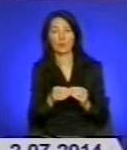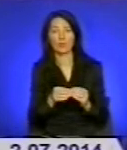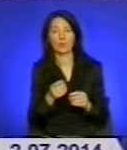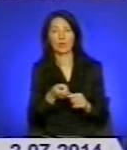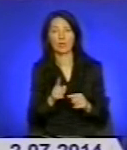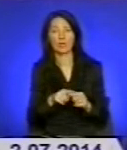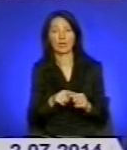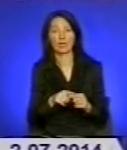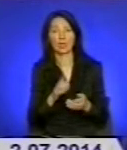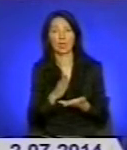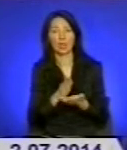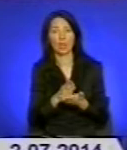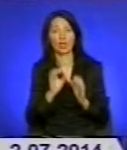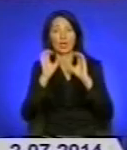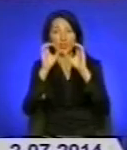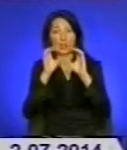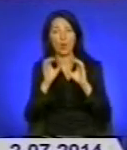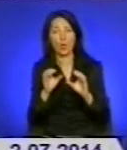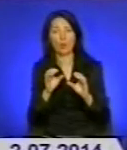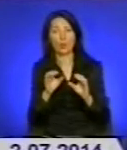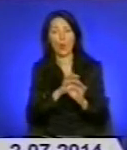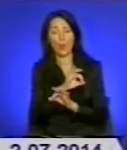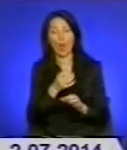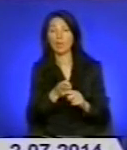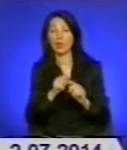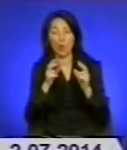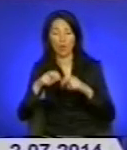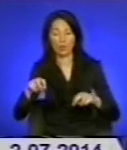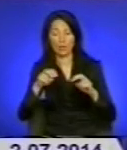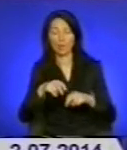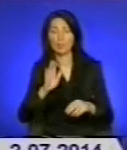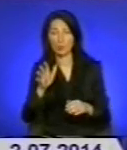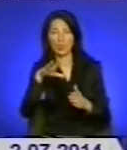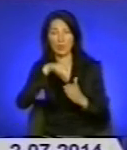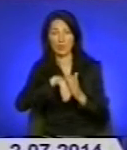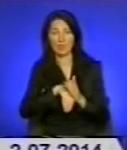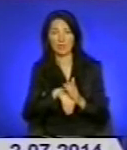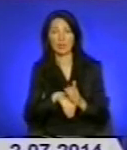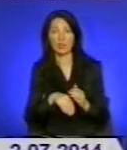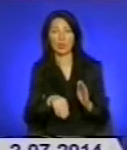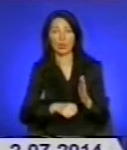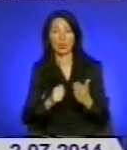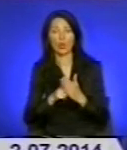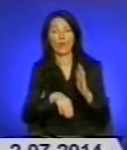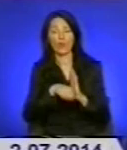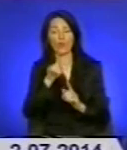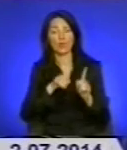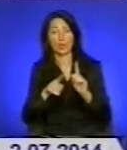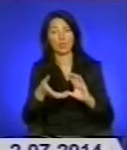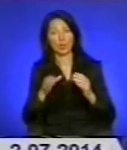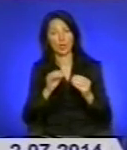є закон проєкт якого розглядається і він буде внесений на до Верховної Ради за результатами